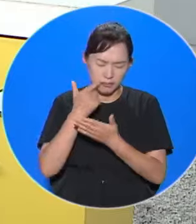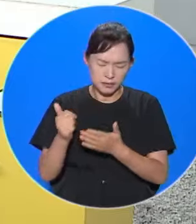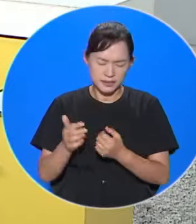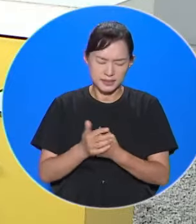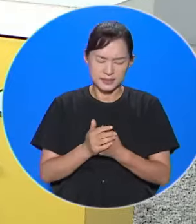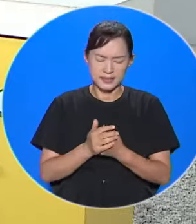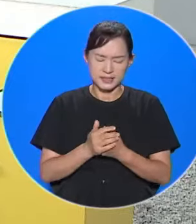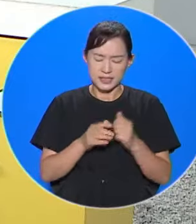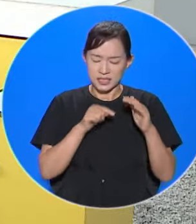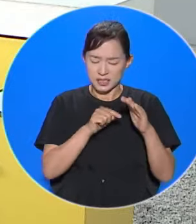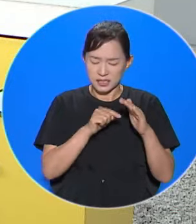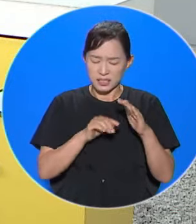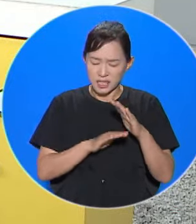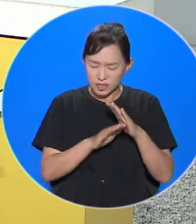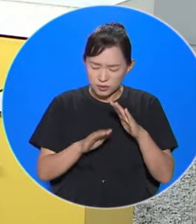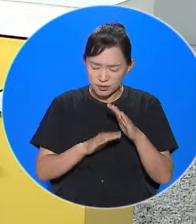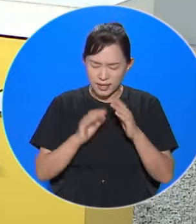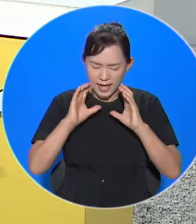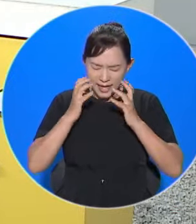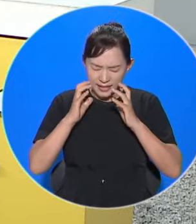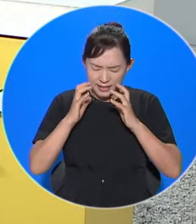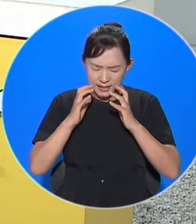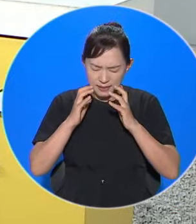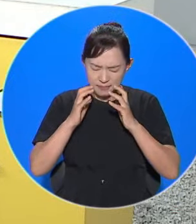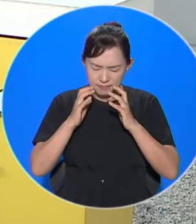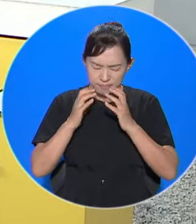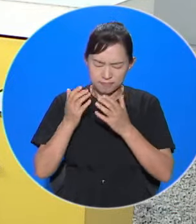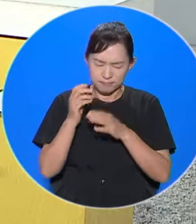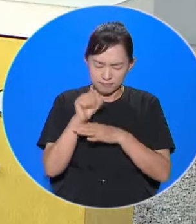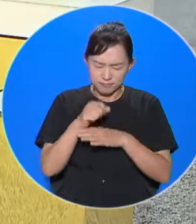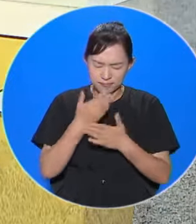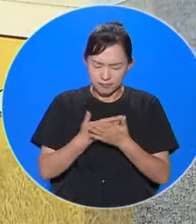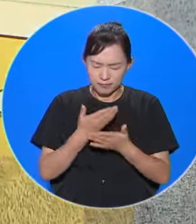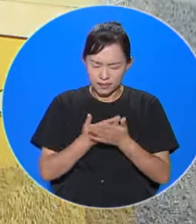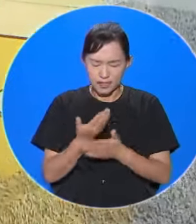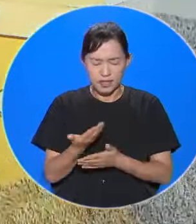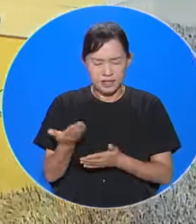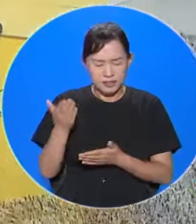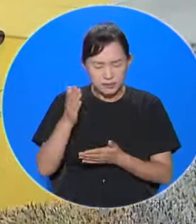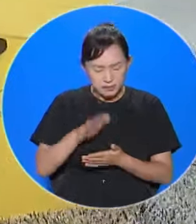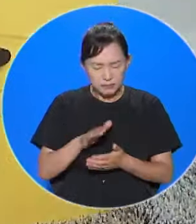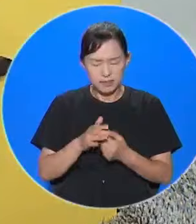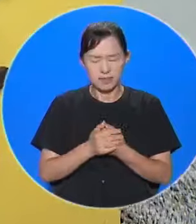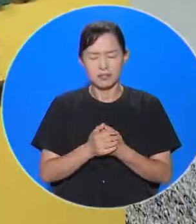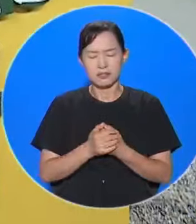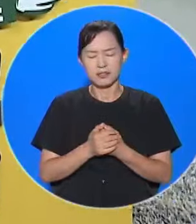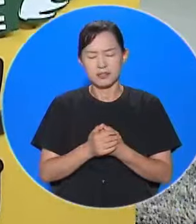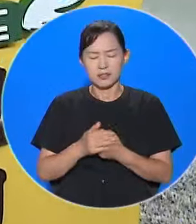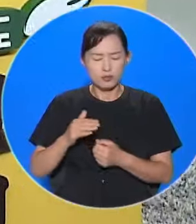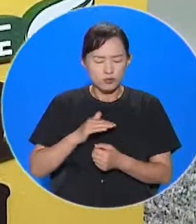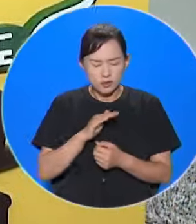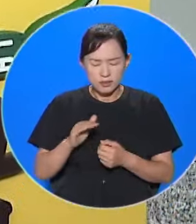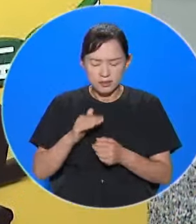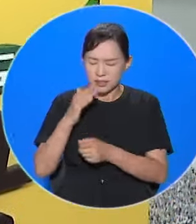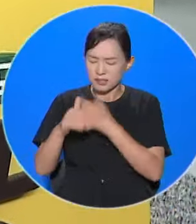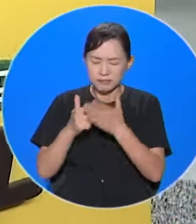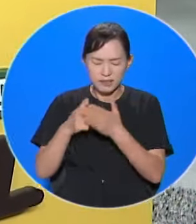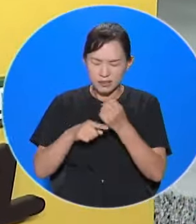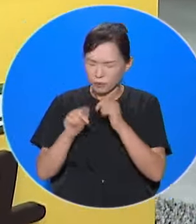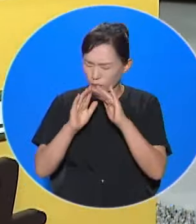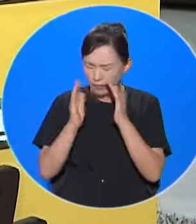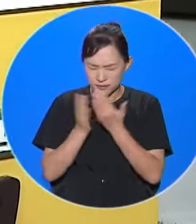가정의 대문을 열어 주시옵소서. 아멘. 그러나 하나님 아버지 또한 우리는 하나님의 뜻을 온전히 알 수가